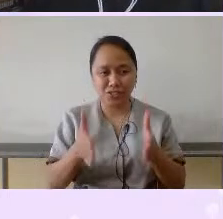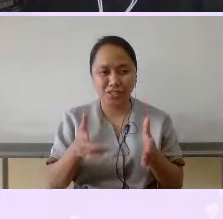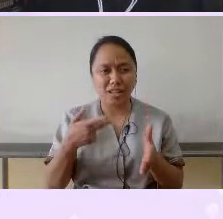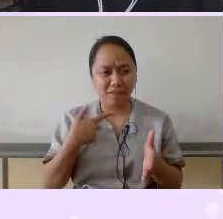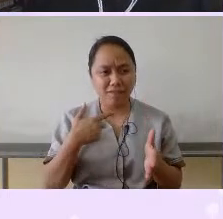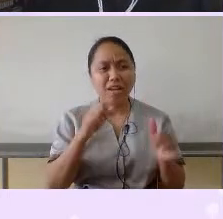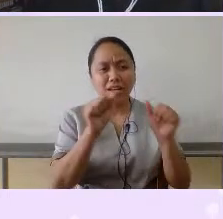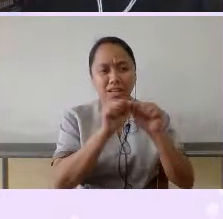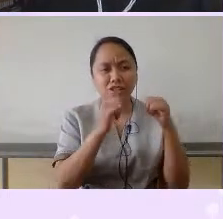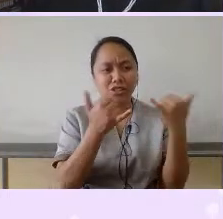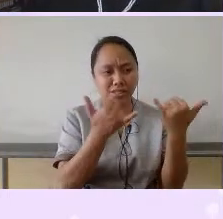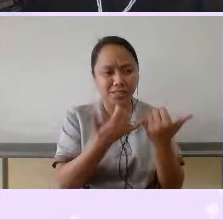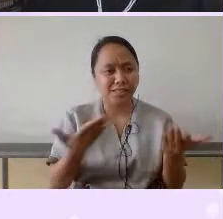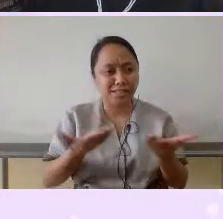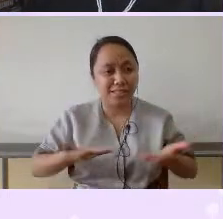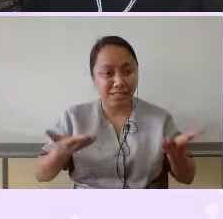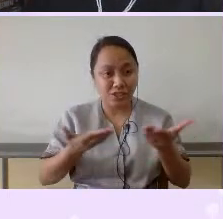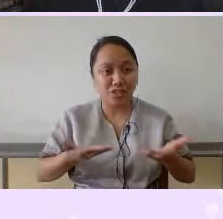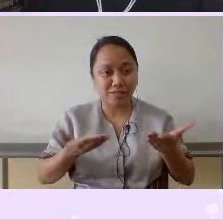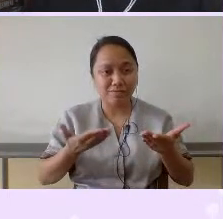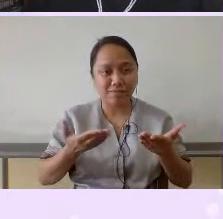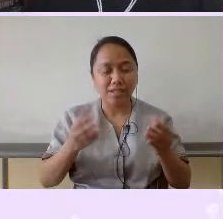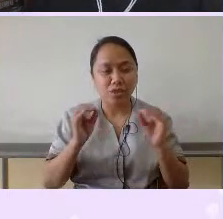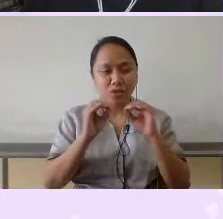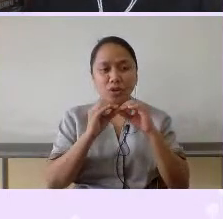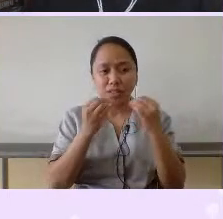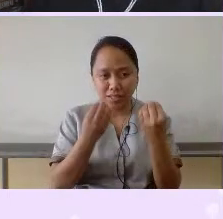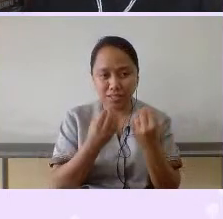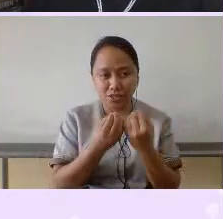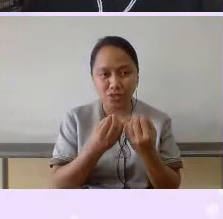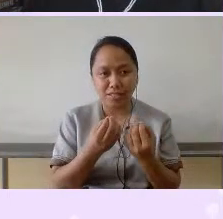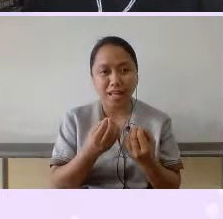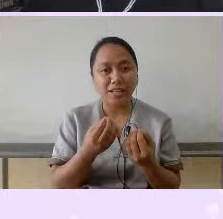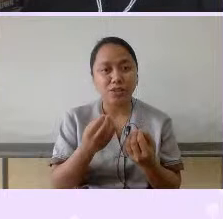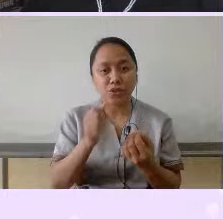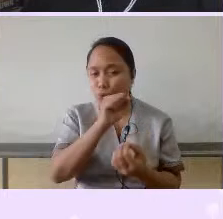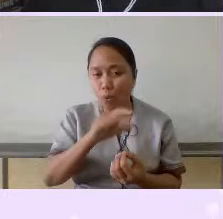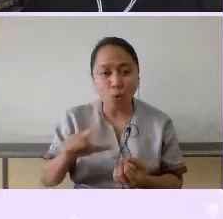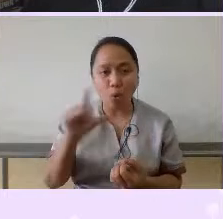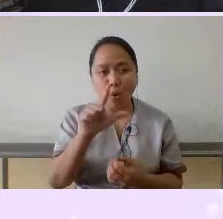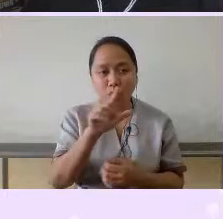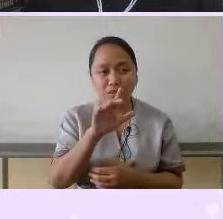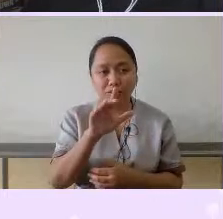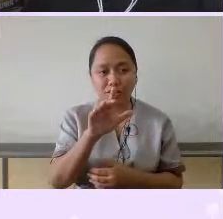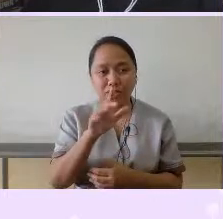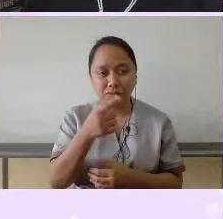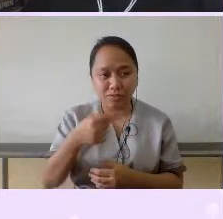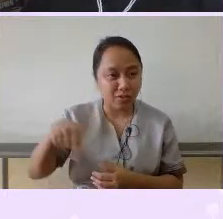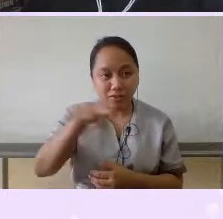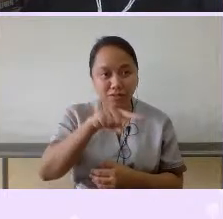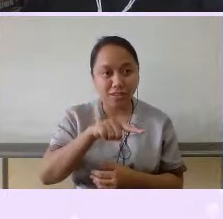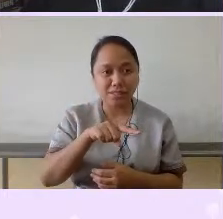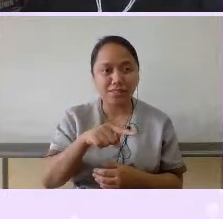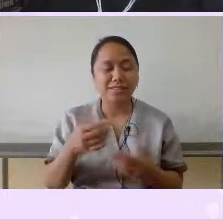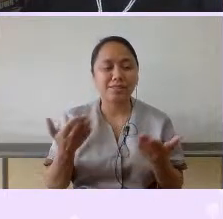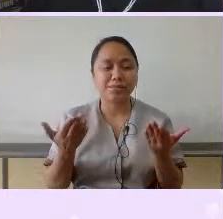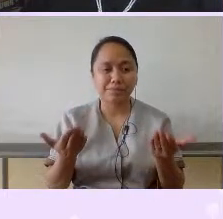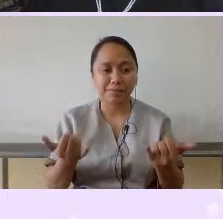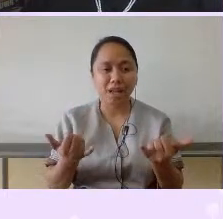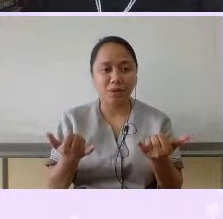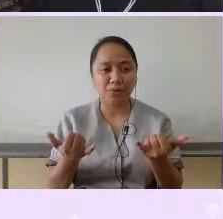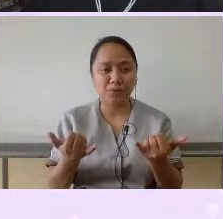attached corporations. Good afternoon po sa ating lahat. Okay, so let me begin